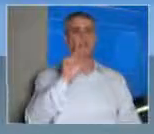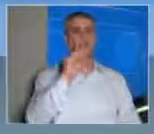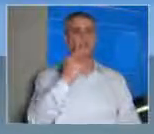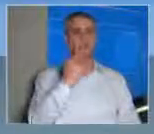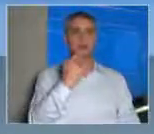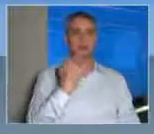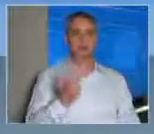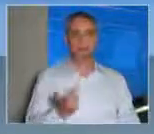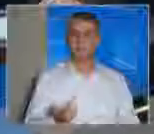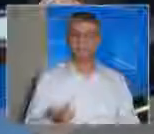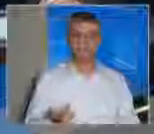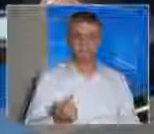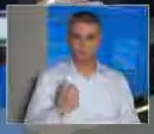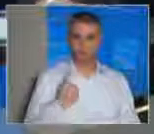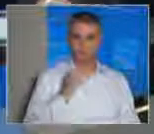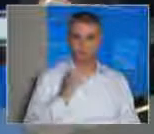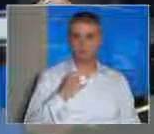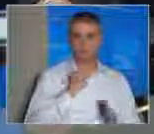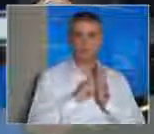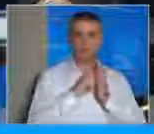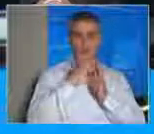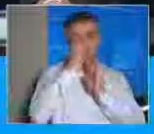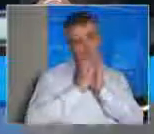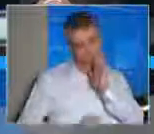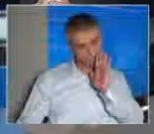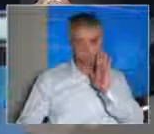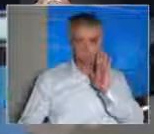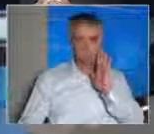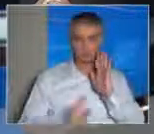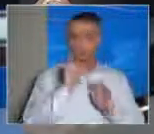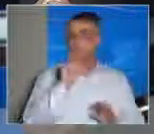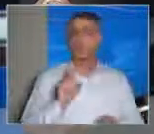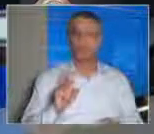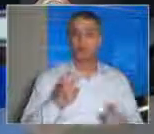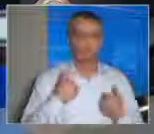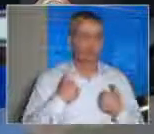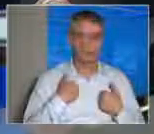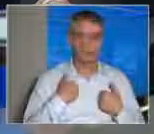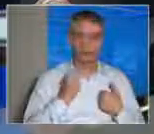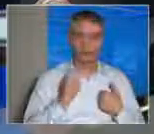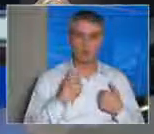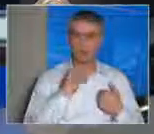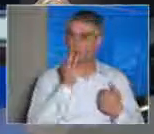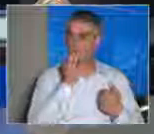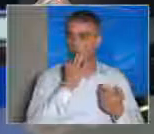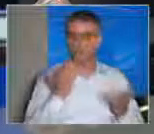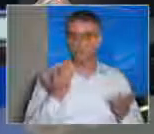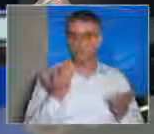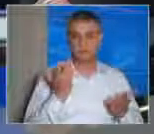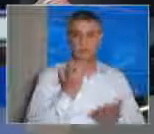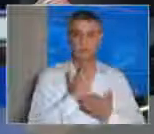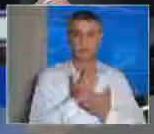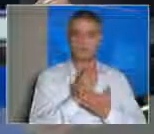אני חייבת להגיד שאני ממש ישבתי וכתבתי טור שלם בנושא. אולי אני לא בת נוער, עדיין לא, כבר